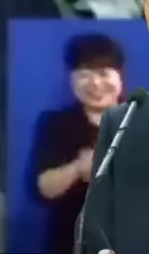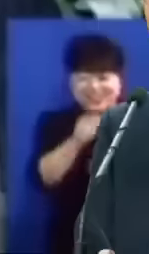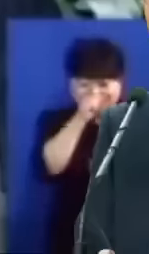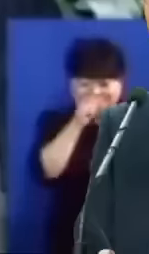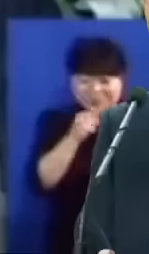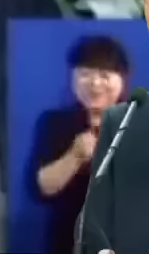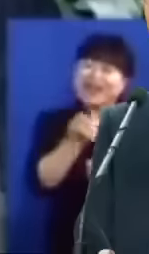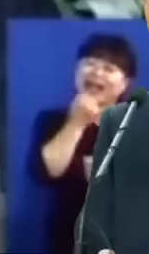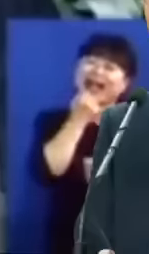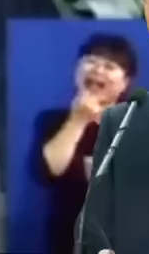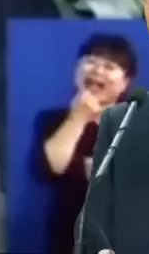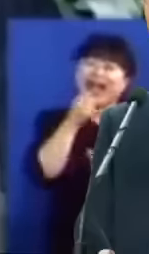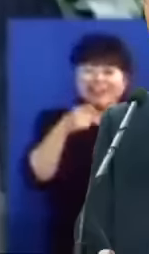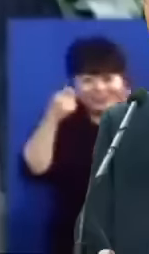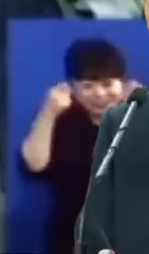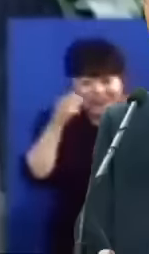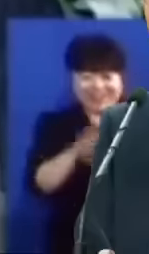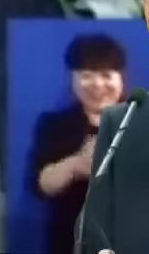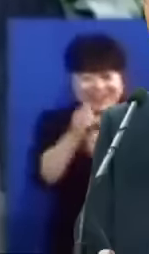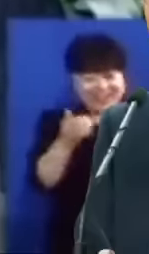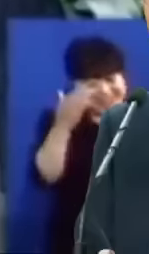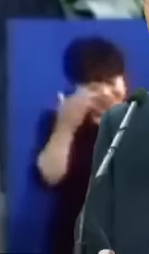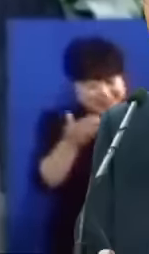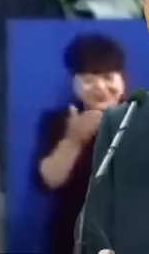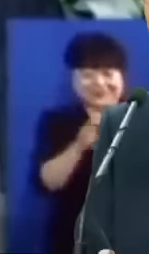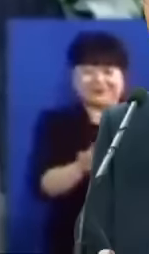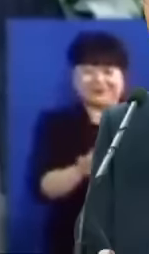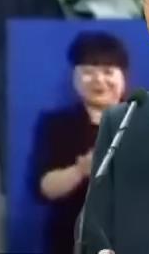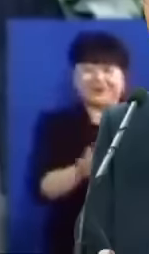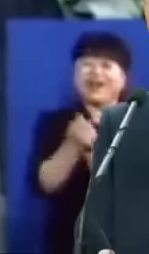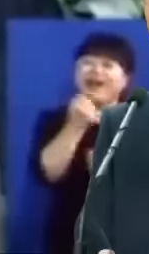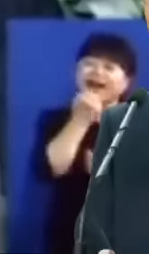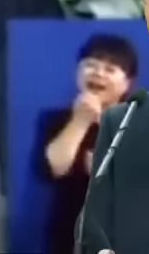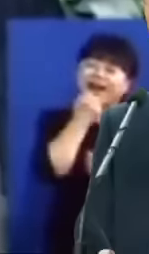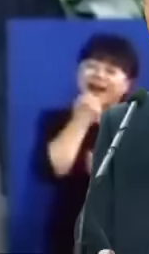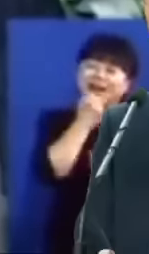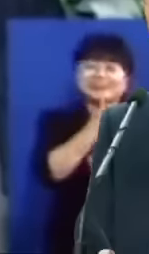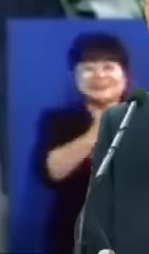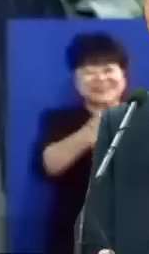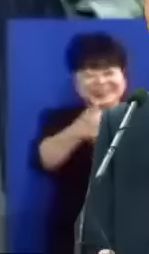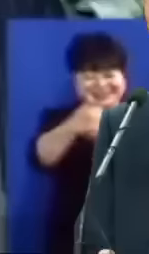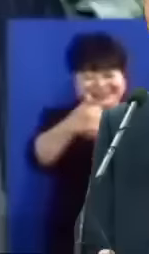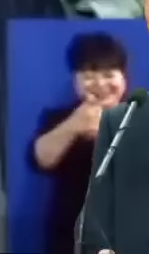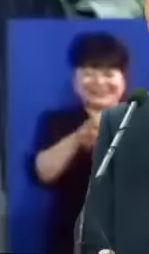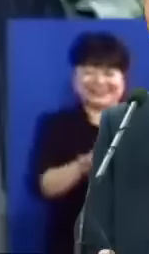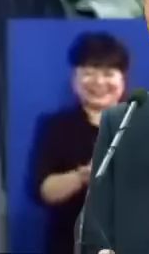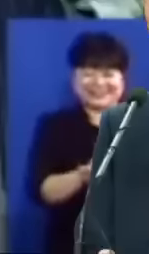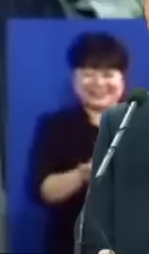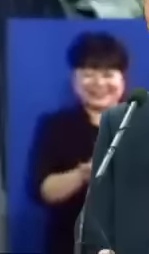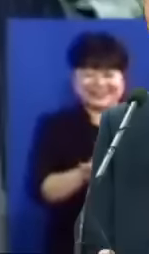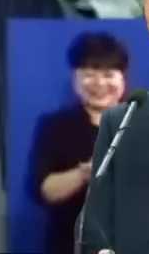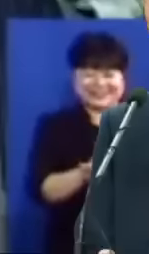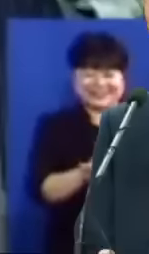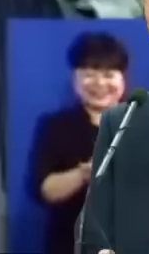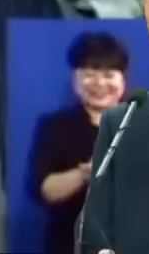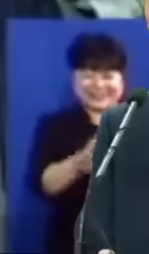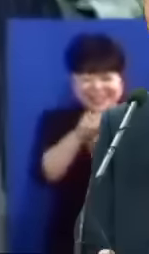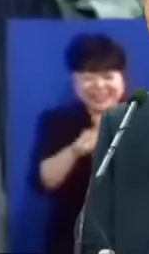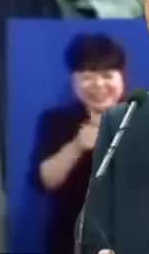좋으면 웃지 않습니까? 하나님은 웃으시는 하나님이십니다. 여러분